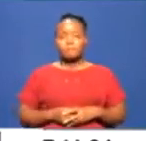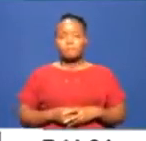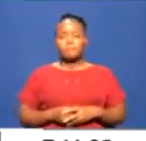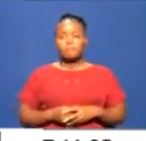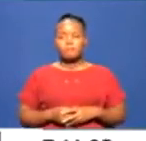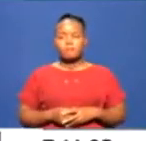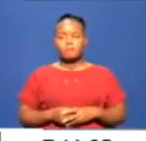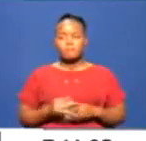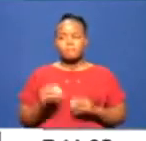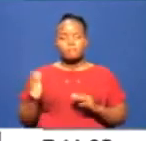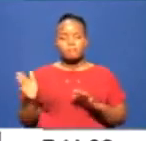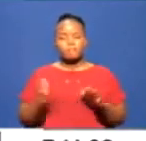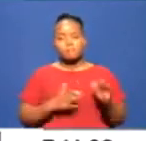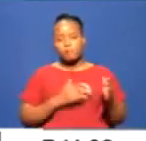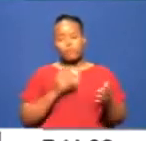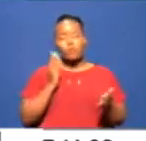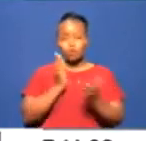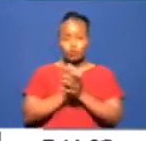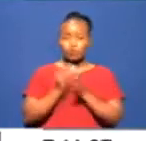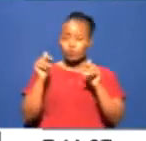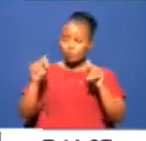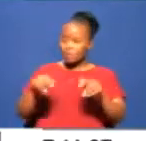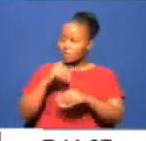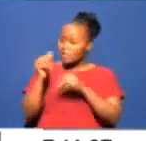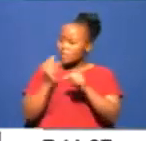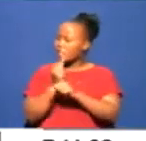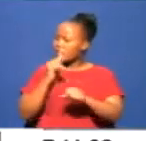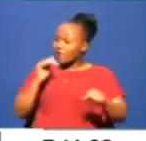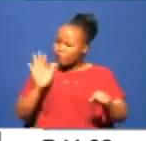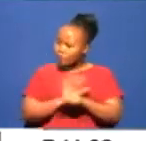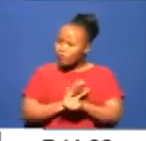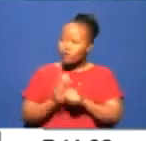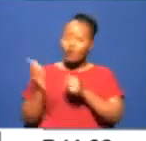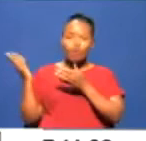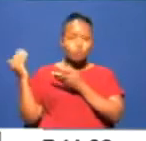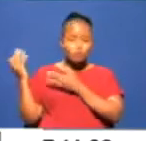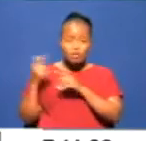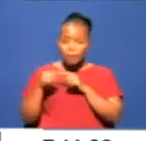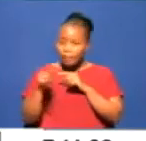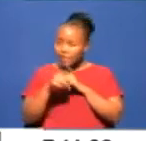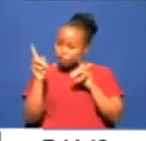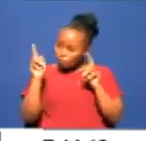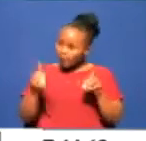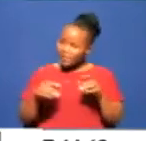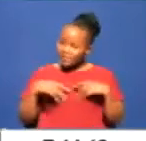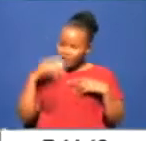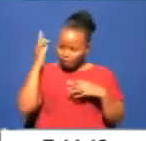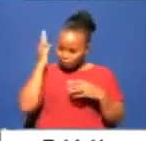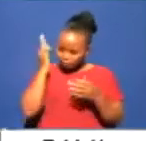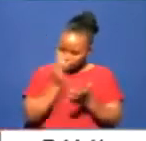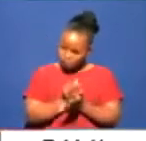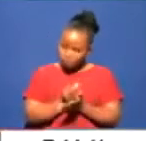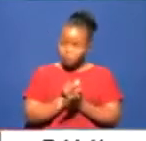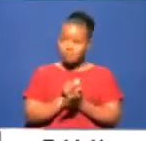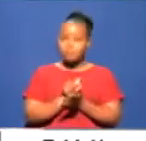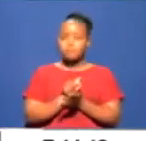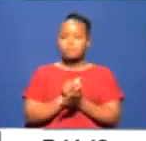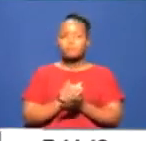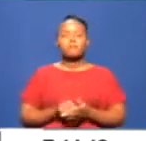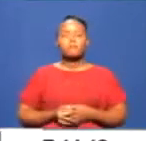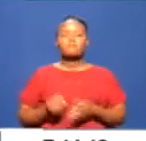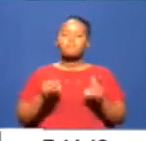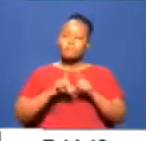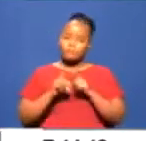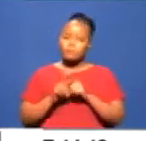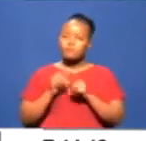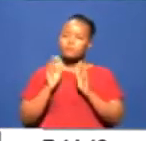Naam, huu kweli ni mwaka wa matumaini, lakini pia ukumbuke kuwa na imani. Tukiwa kwenye masuala hayo hayo ya sherehe ilivyosheni vile